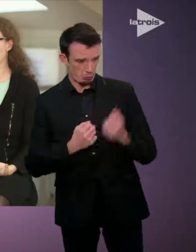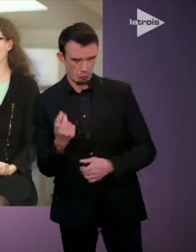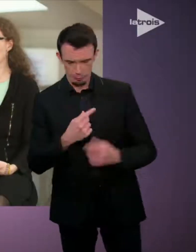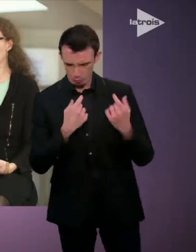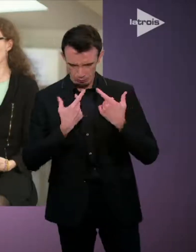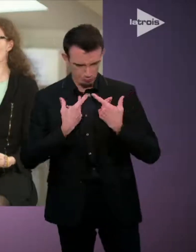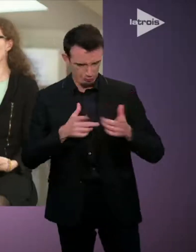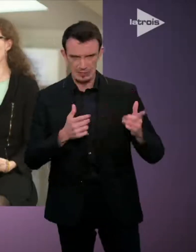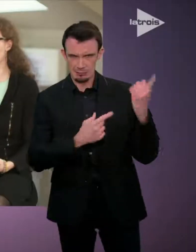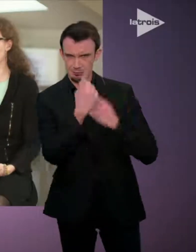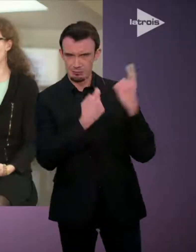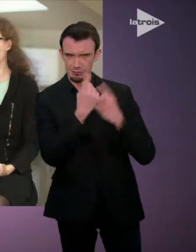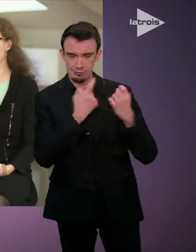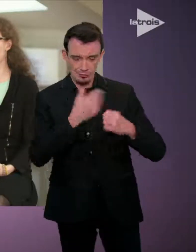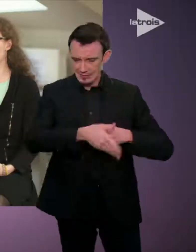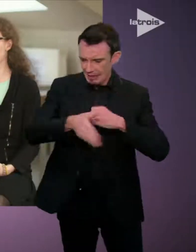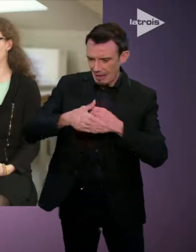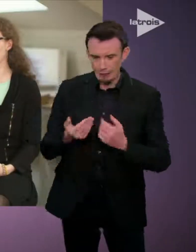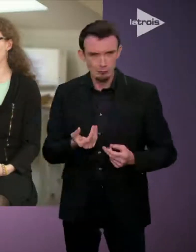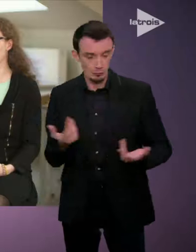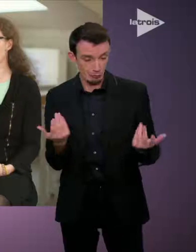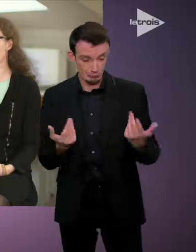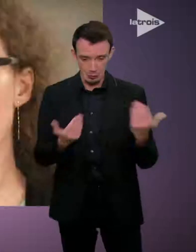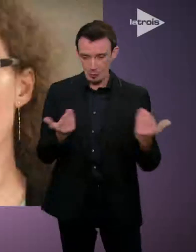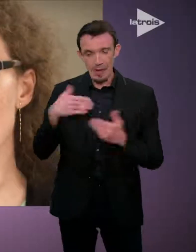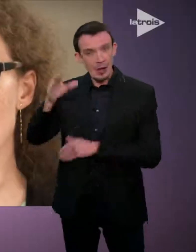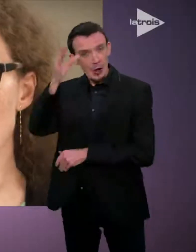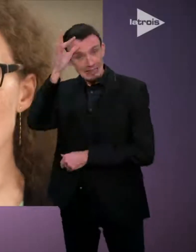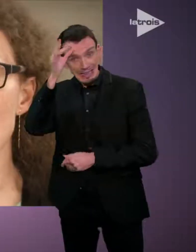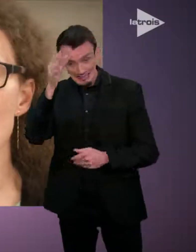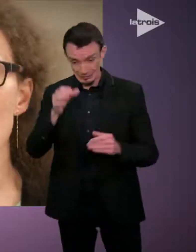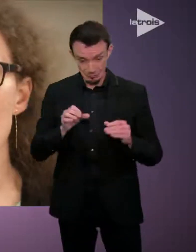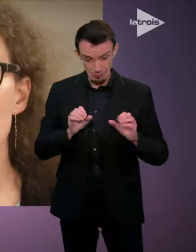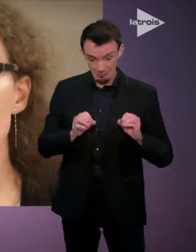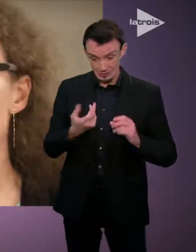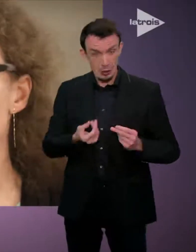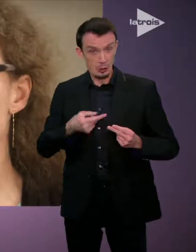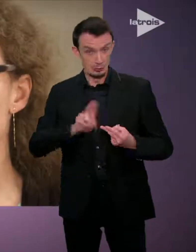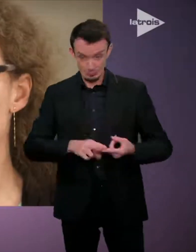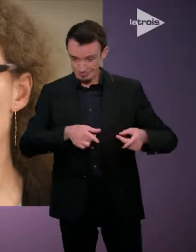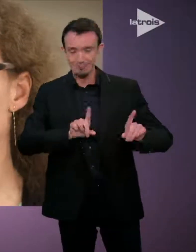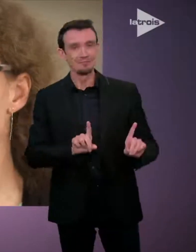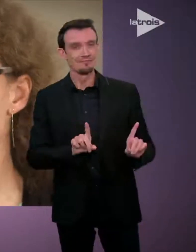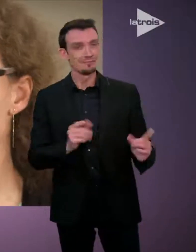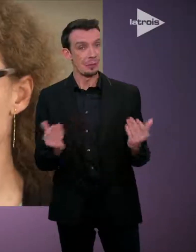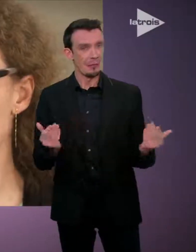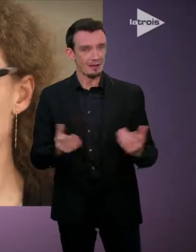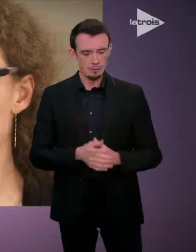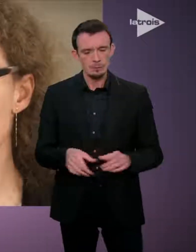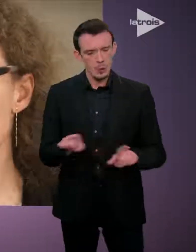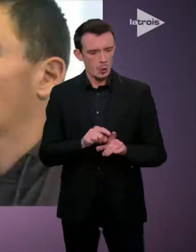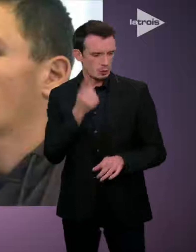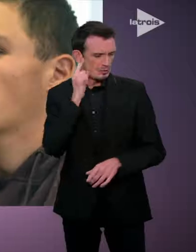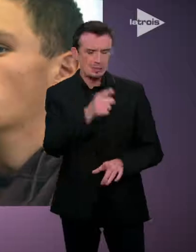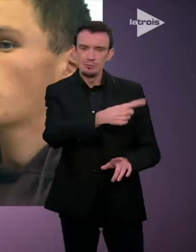Donc ils ont le double de professeurs par rapport aux autres classes. Et c'est une richesse de découvrir un handicap dans une classe